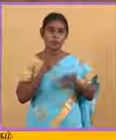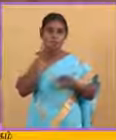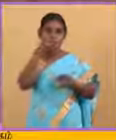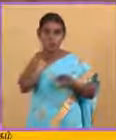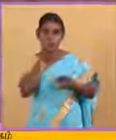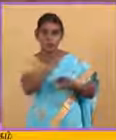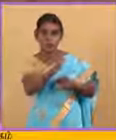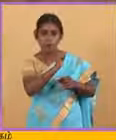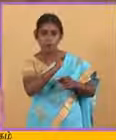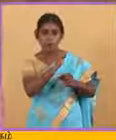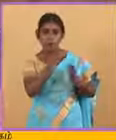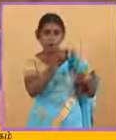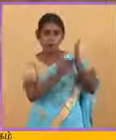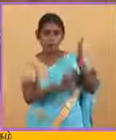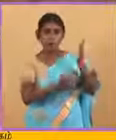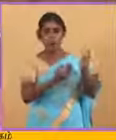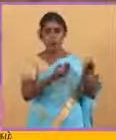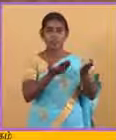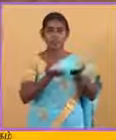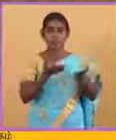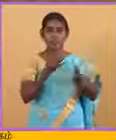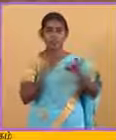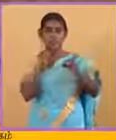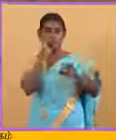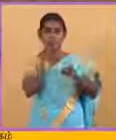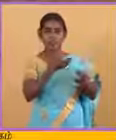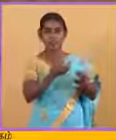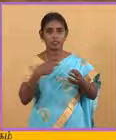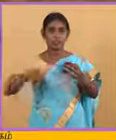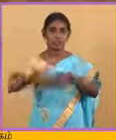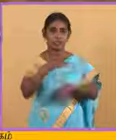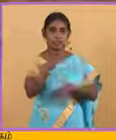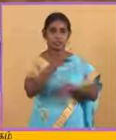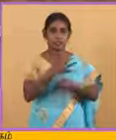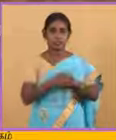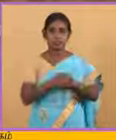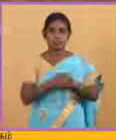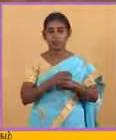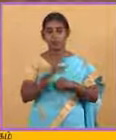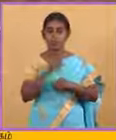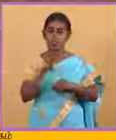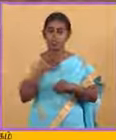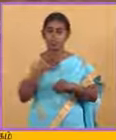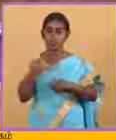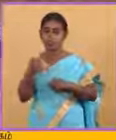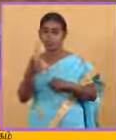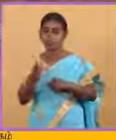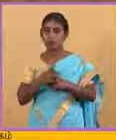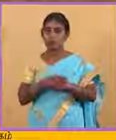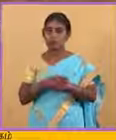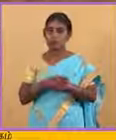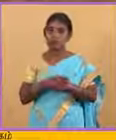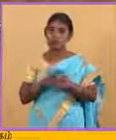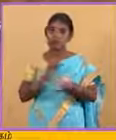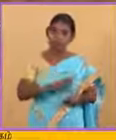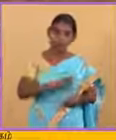சொன்னீங்கன்னா எங்களுக்கு கொஞ்சம் நல்லா இருக்கும் அப்படின்னு கேட்குறாங்க. உடனே அவர் என்ன செய்கிறாரு, சரி நான் சொல்கிறேன் அப்படின்னு சொல்ல ஆரம்பிக்கிறாரு. சின்ன பிள்ளை சொல்கிற மாதிரி